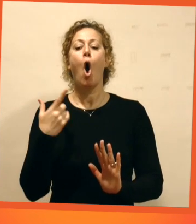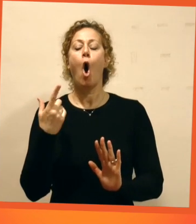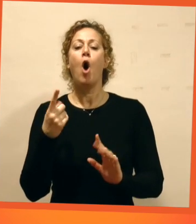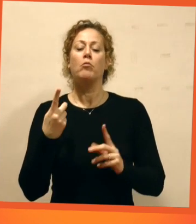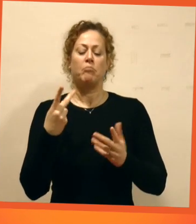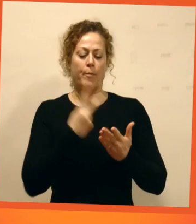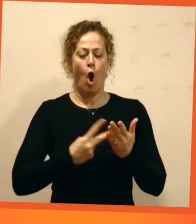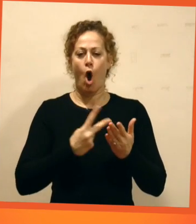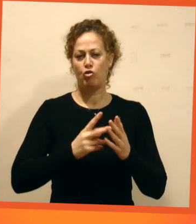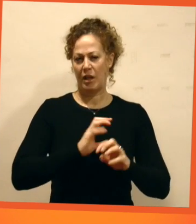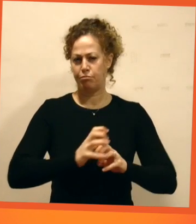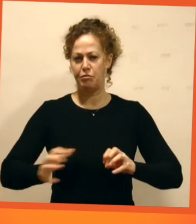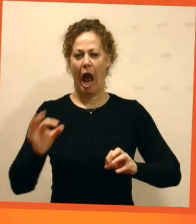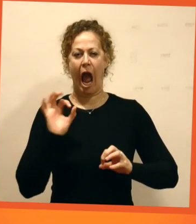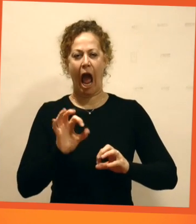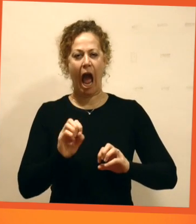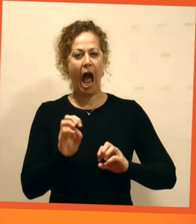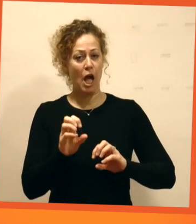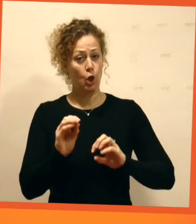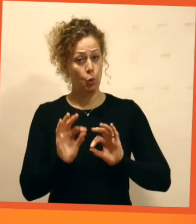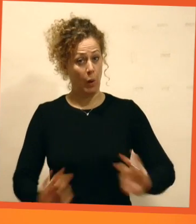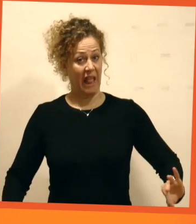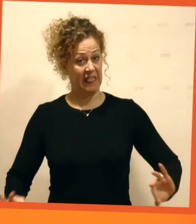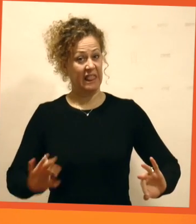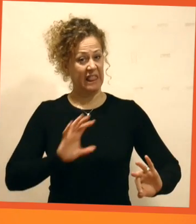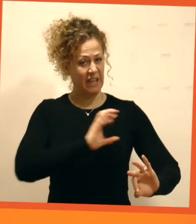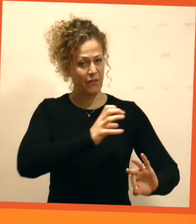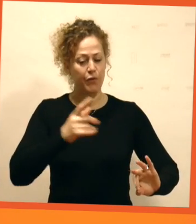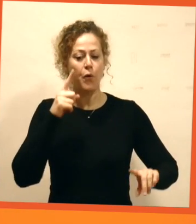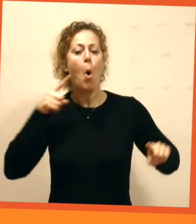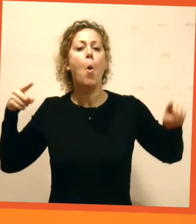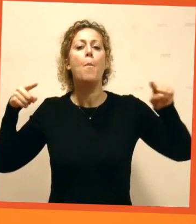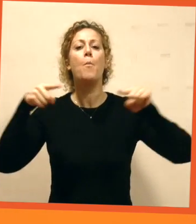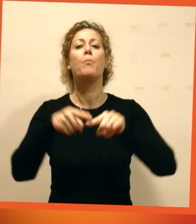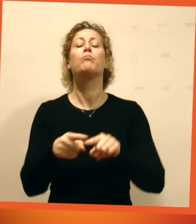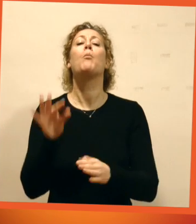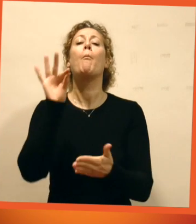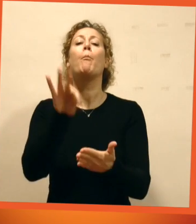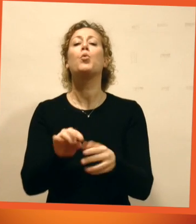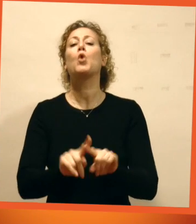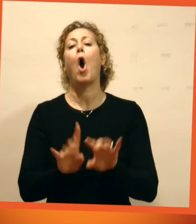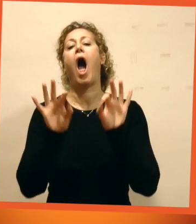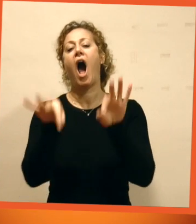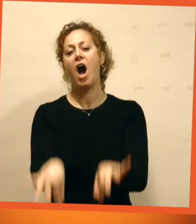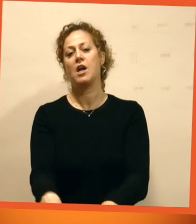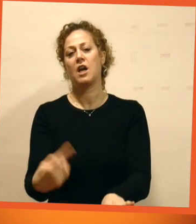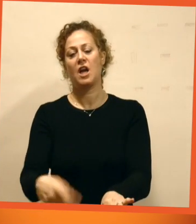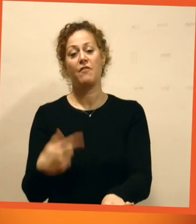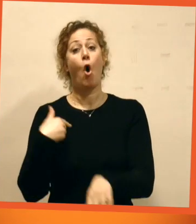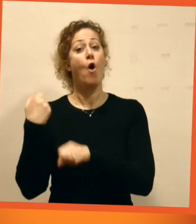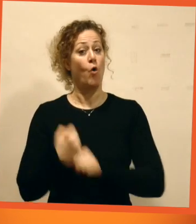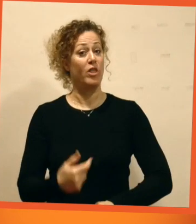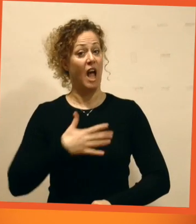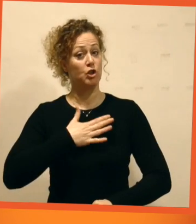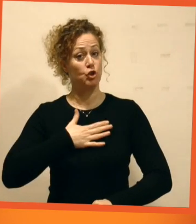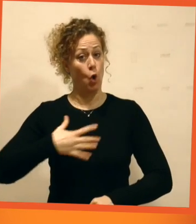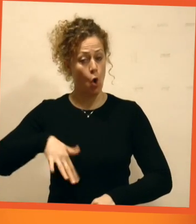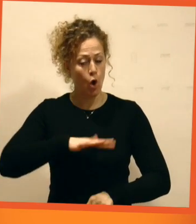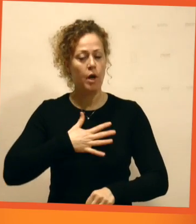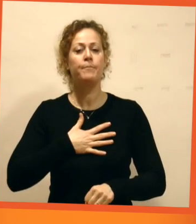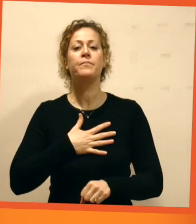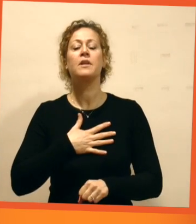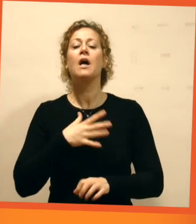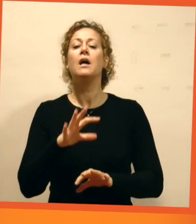vari progetti educativi che sono nati da subito come con la nostra fondazione. E